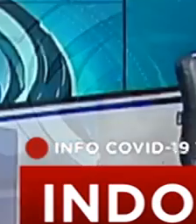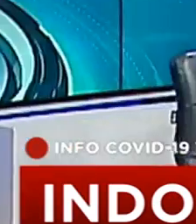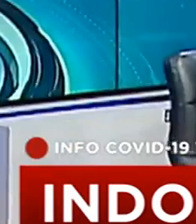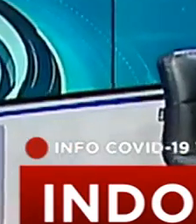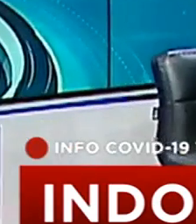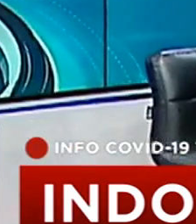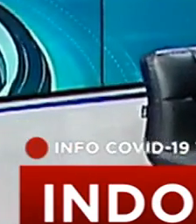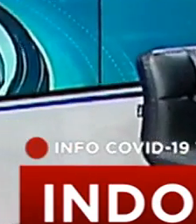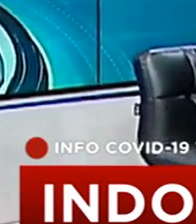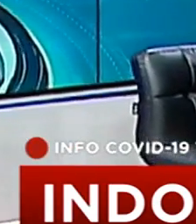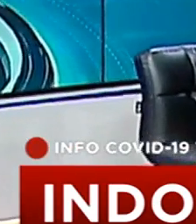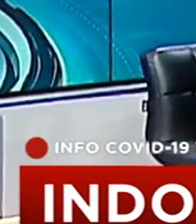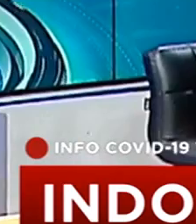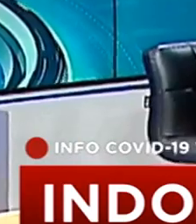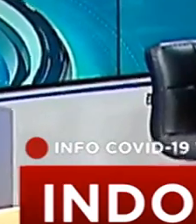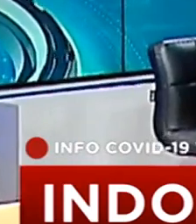hai